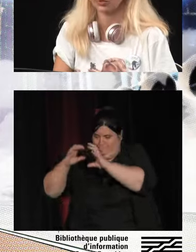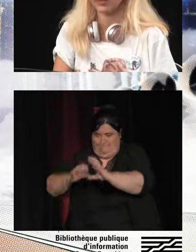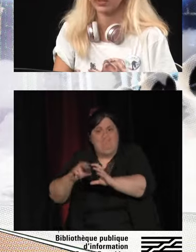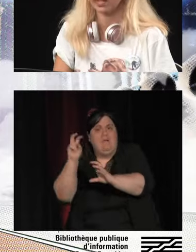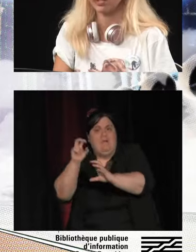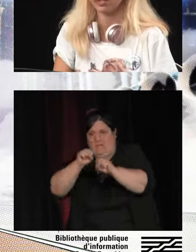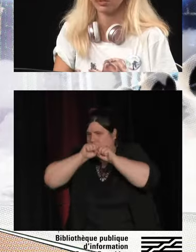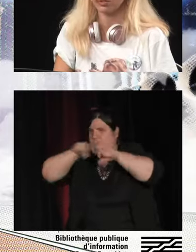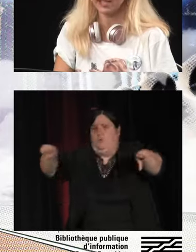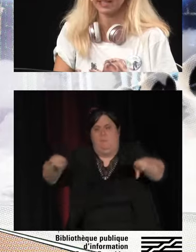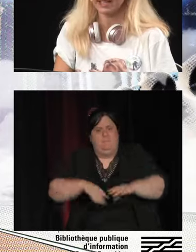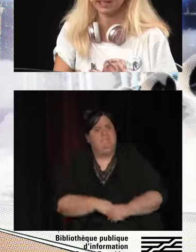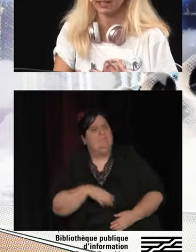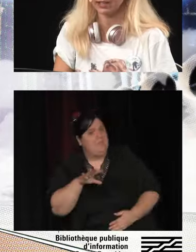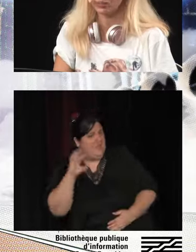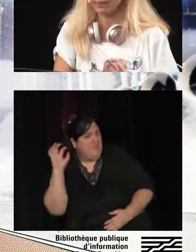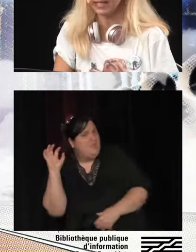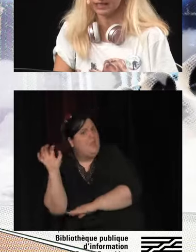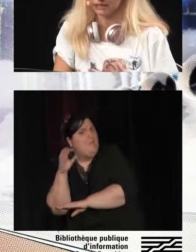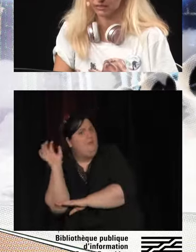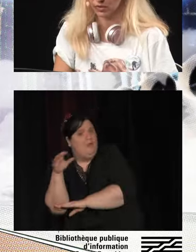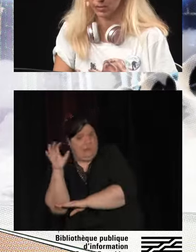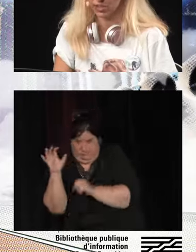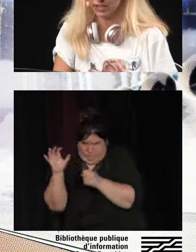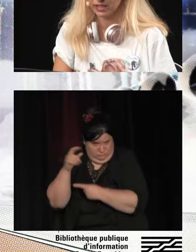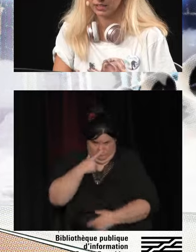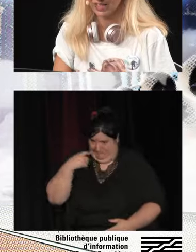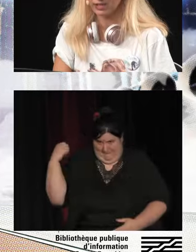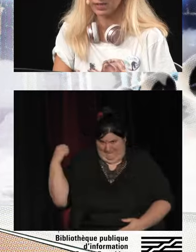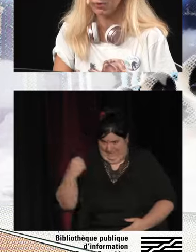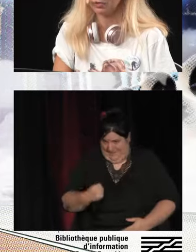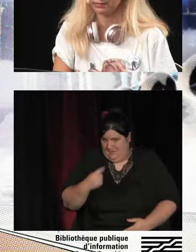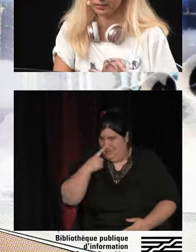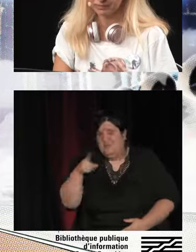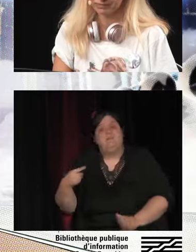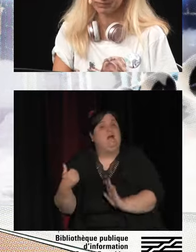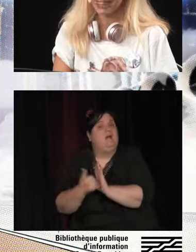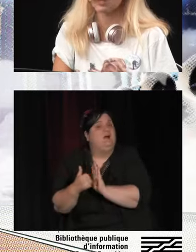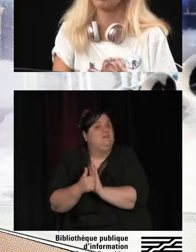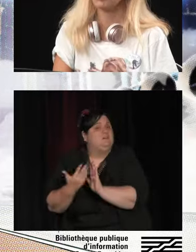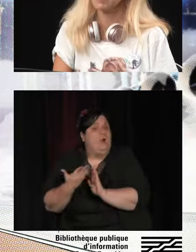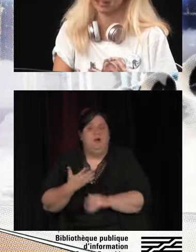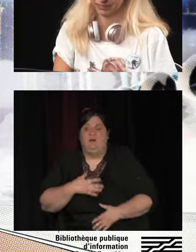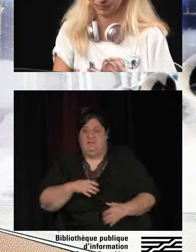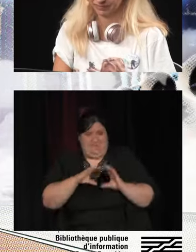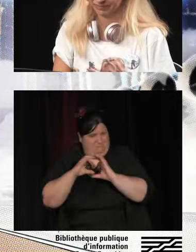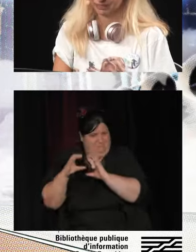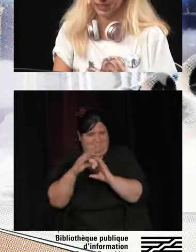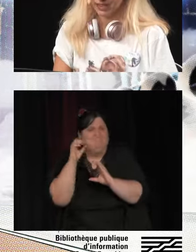jouez avec un autre personnage, lui a le pire objet. Parce qu'il lance des boules de feu qui sont